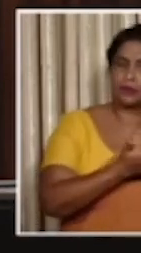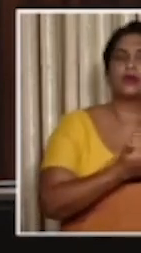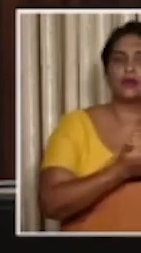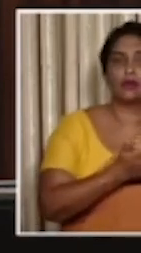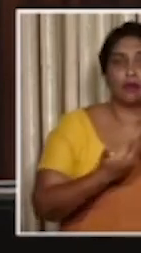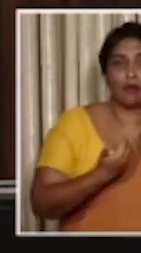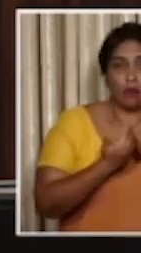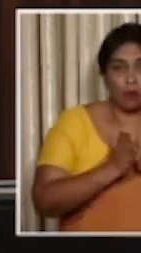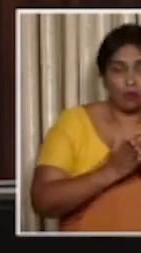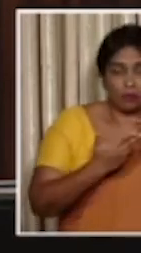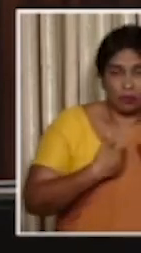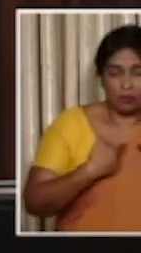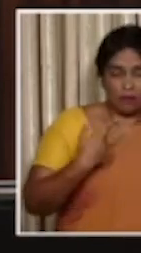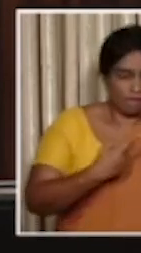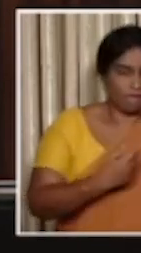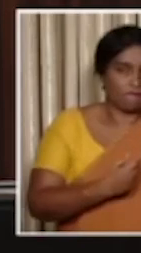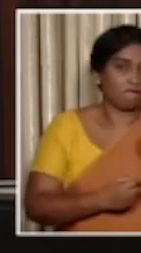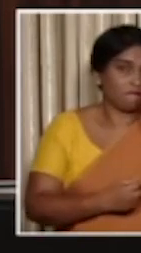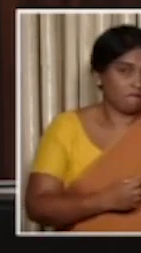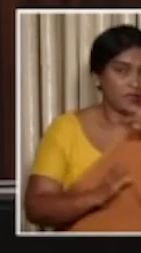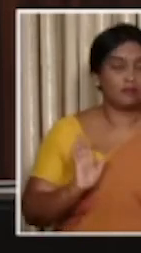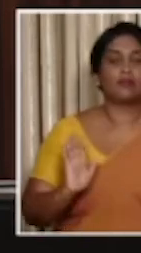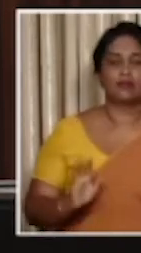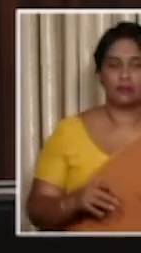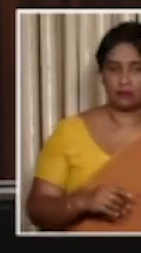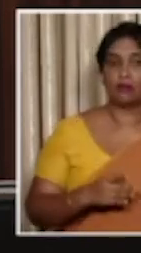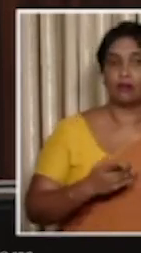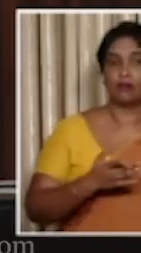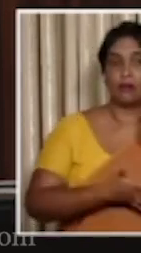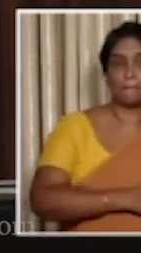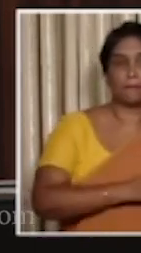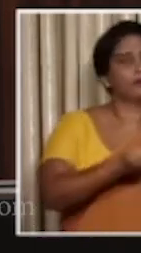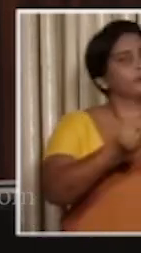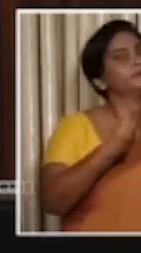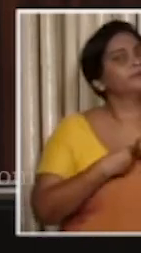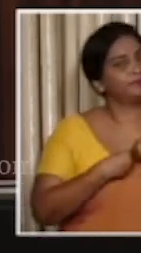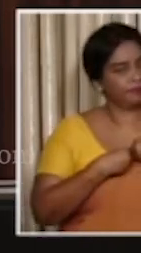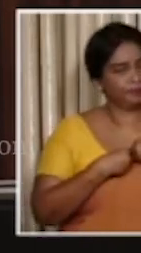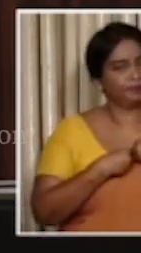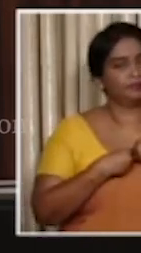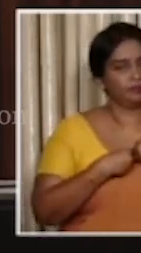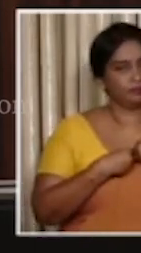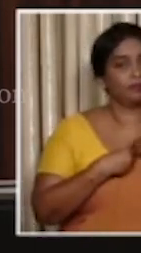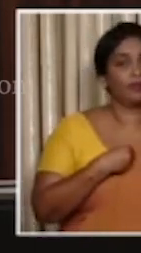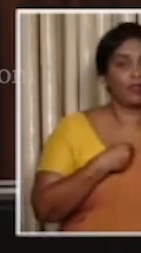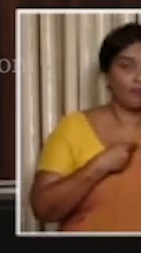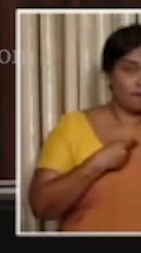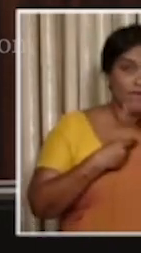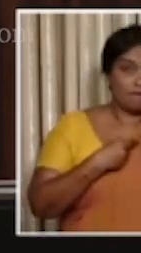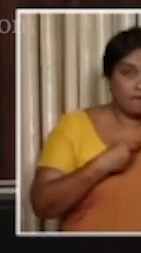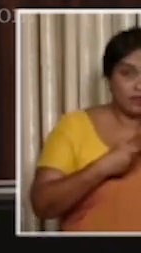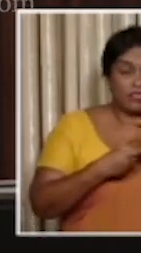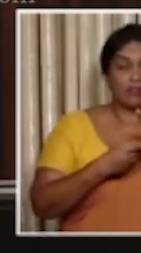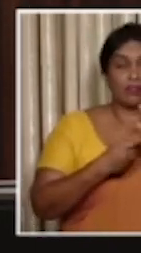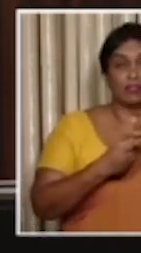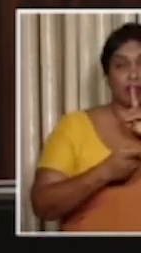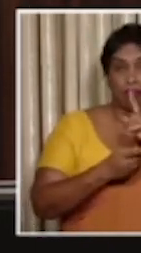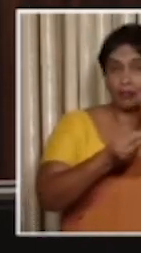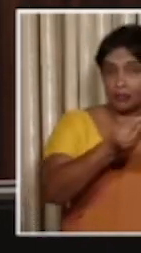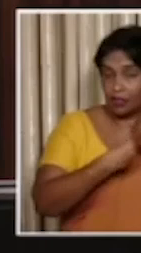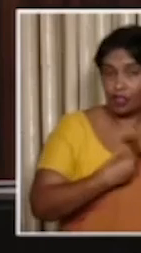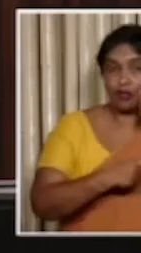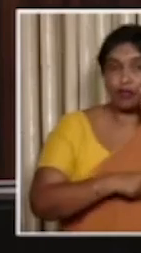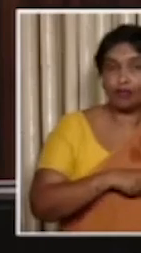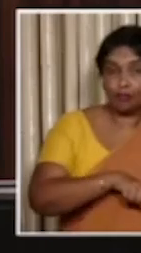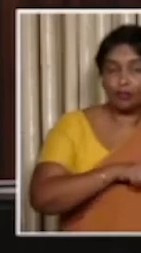අප කෙරෙහි විශ්වාසය තබලා අප වෙත බලය ලබා දී තිබෙනවා. ඒ විශ්වාසය තබූ ජනතාවට